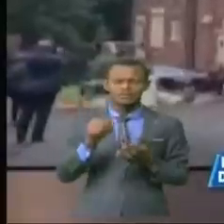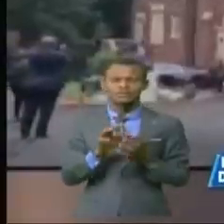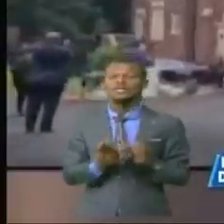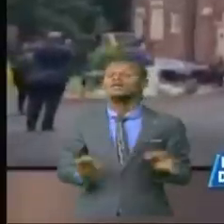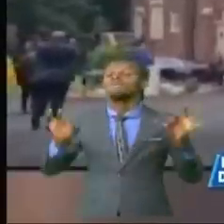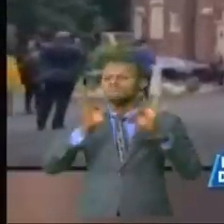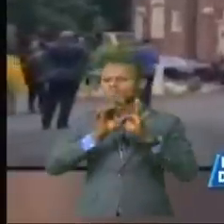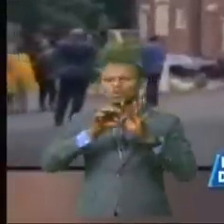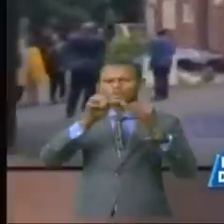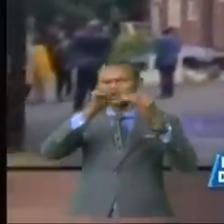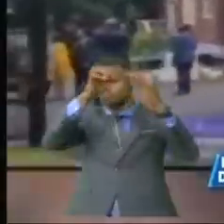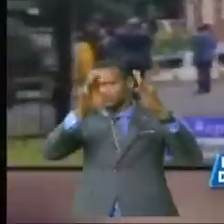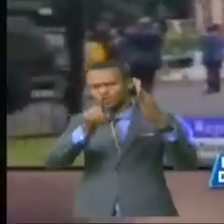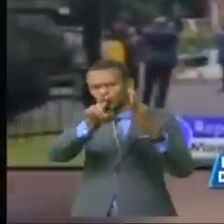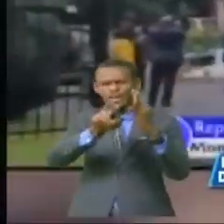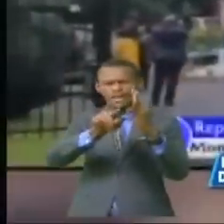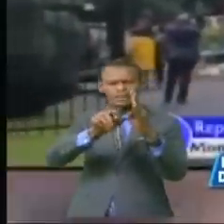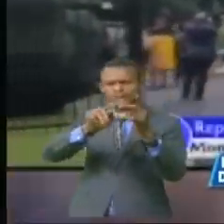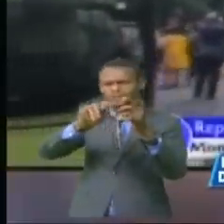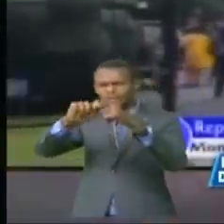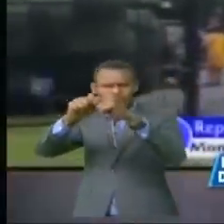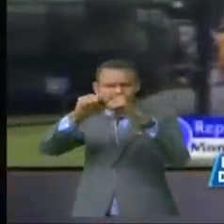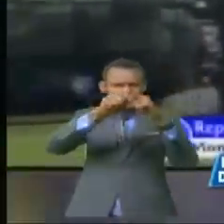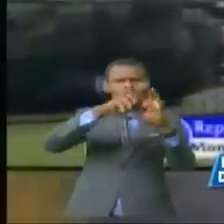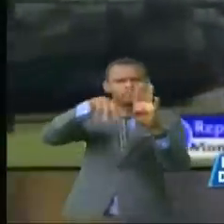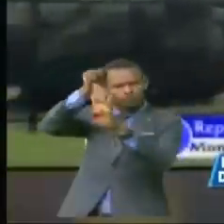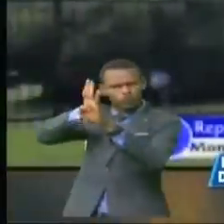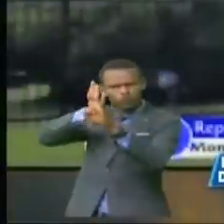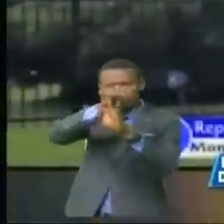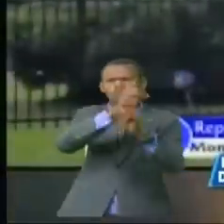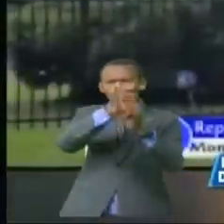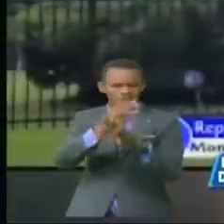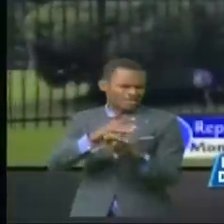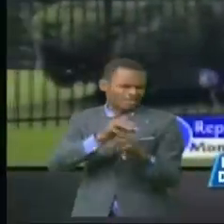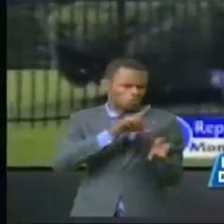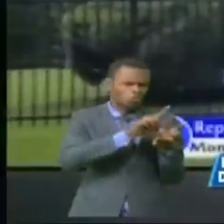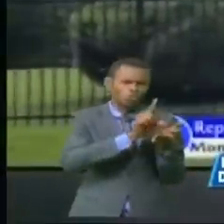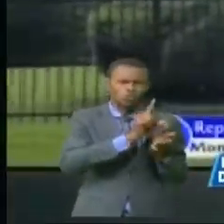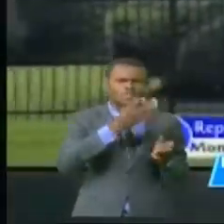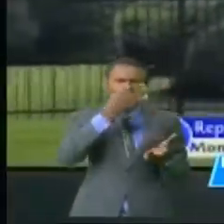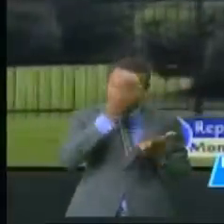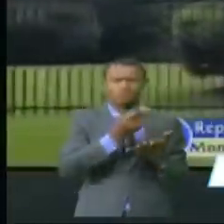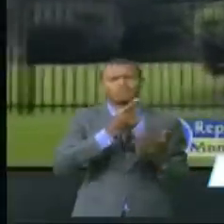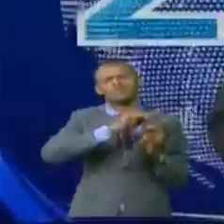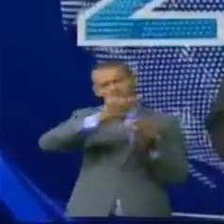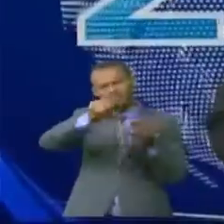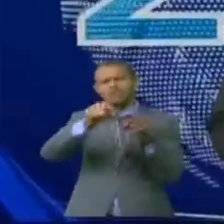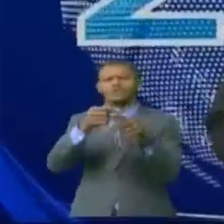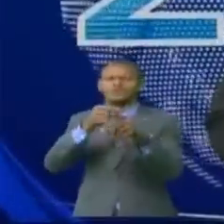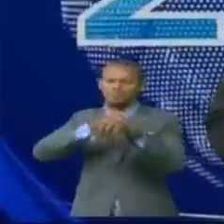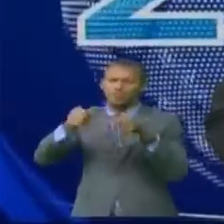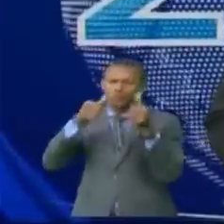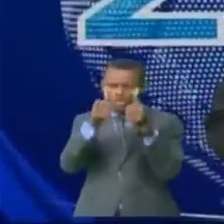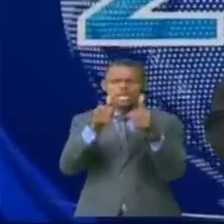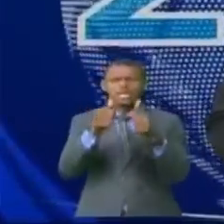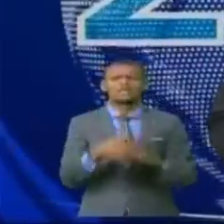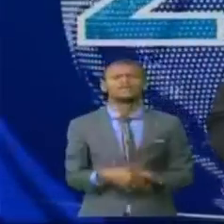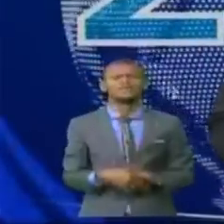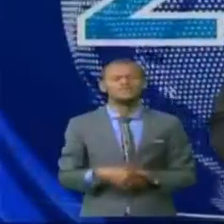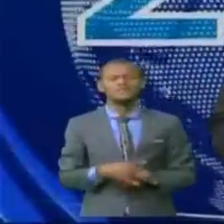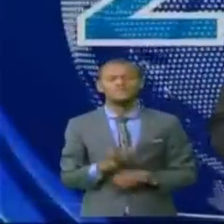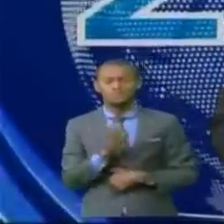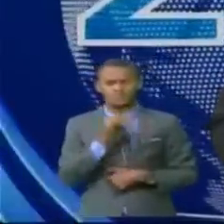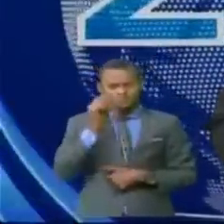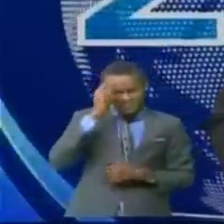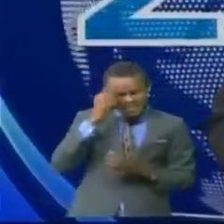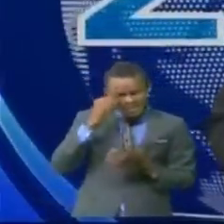ces joyaux patrimoine immobilier soient réhabilités dans un meilleur délai. Et retenez également